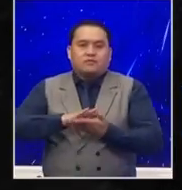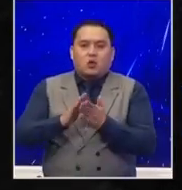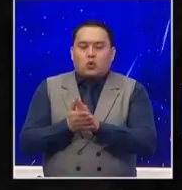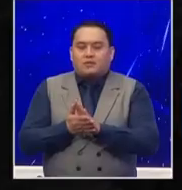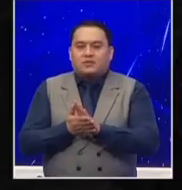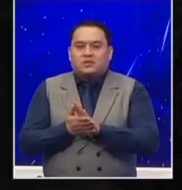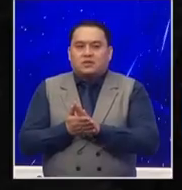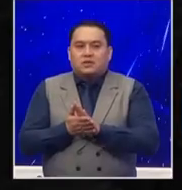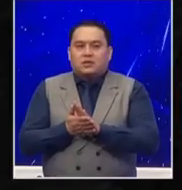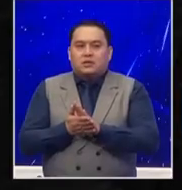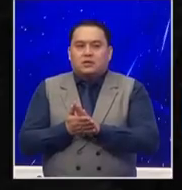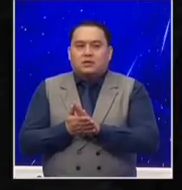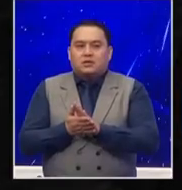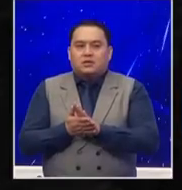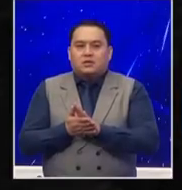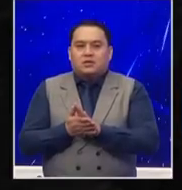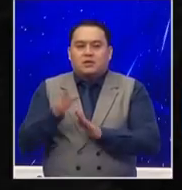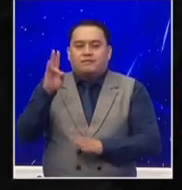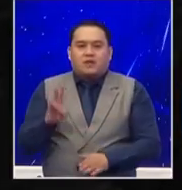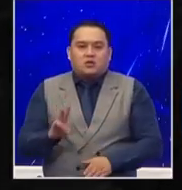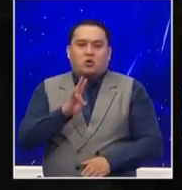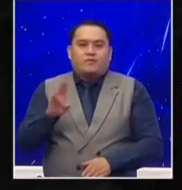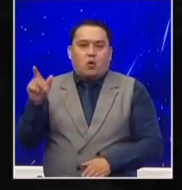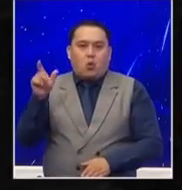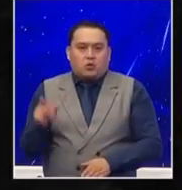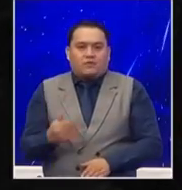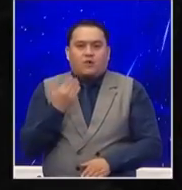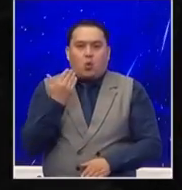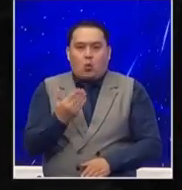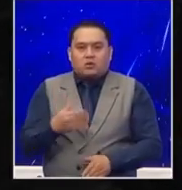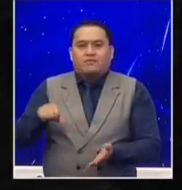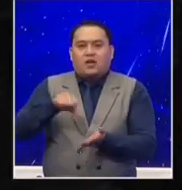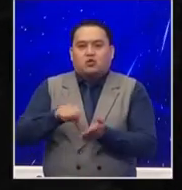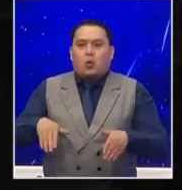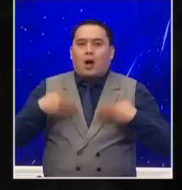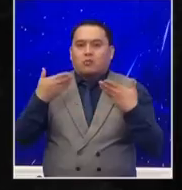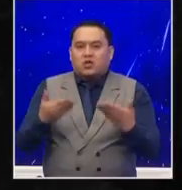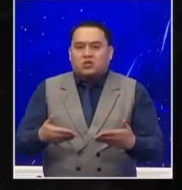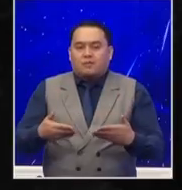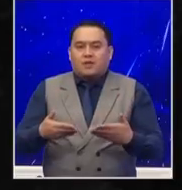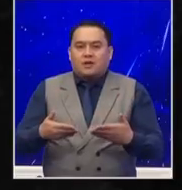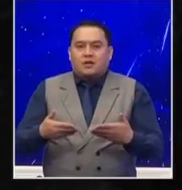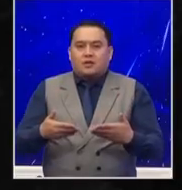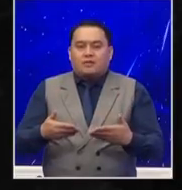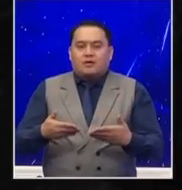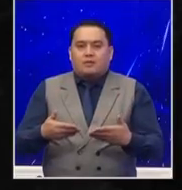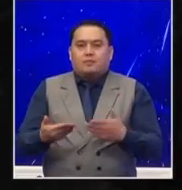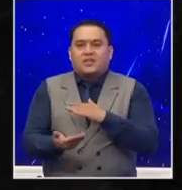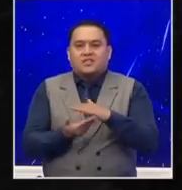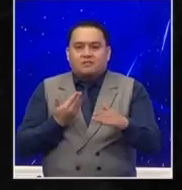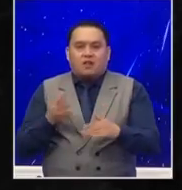обстоятельств. Священник православной церкви отец Александр выступил с обращением к православным. Он также